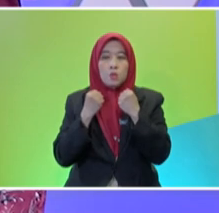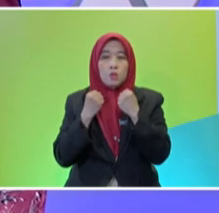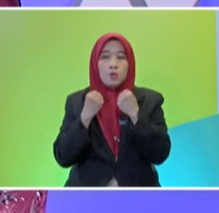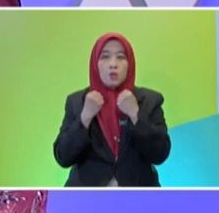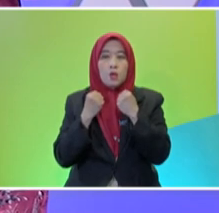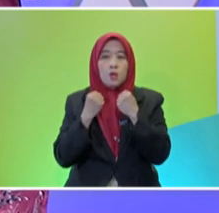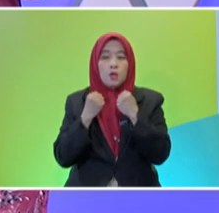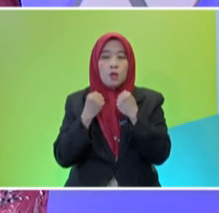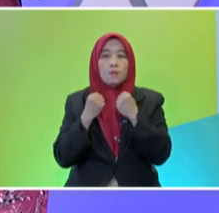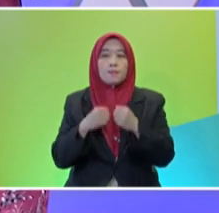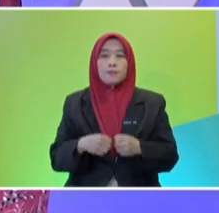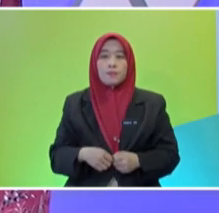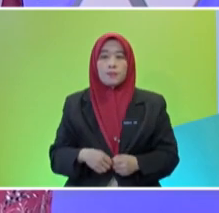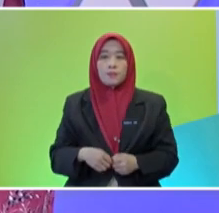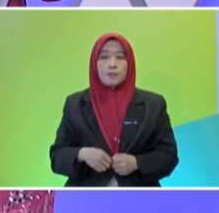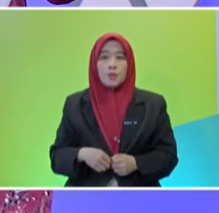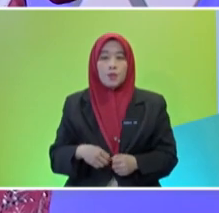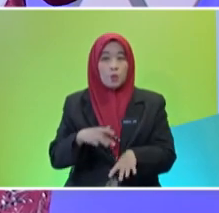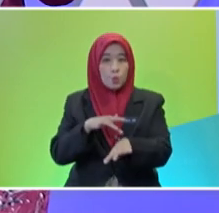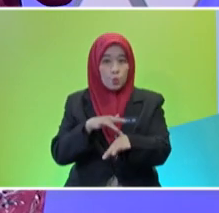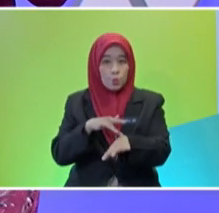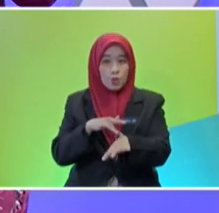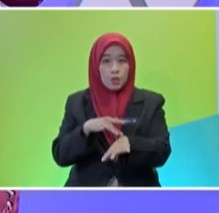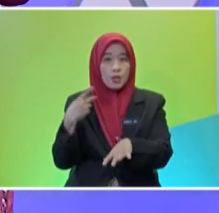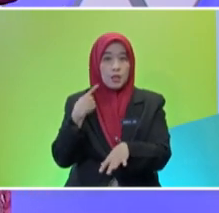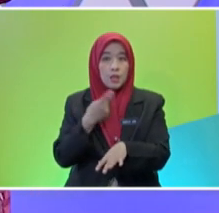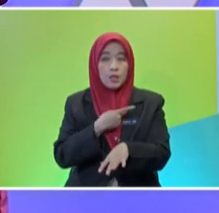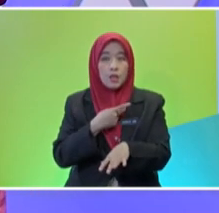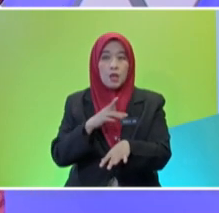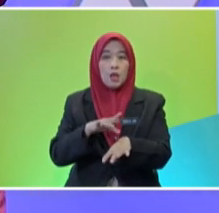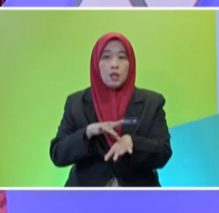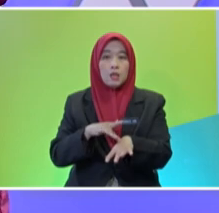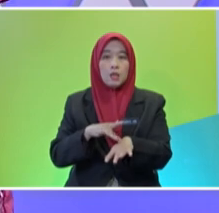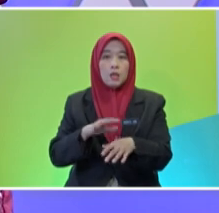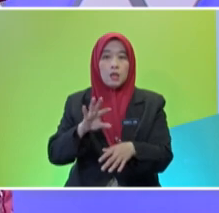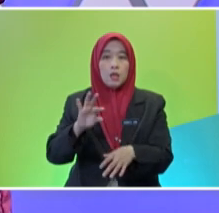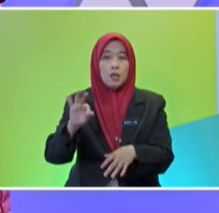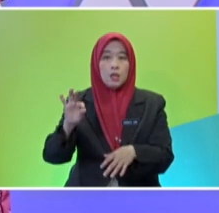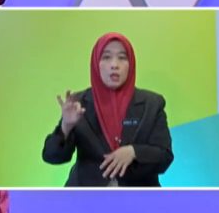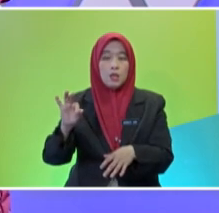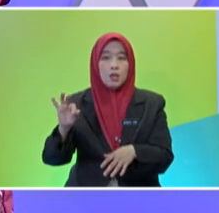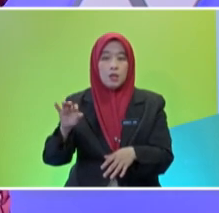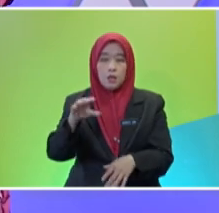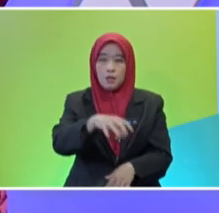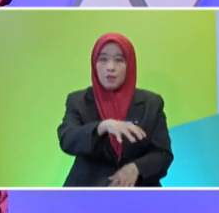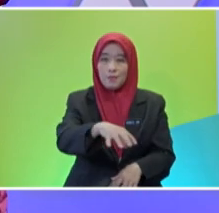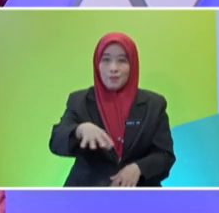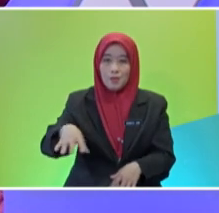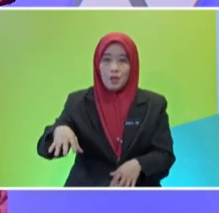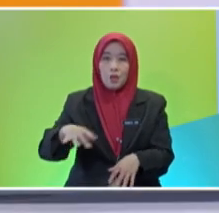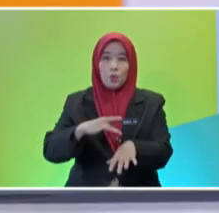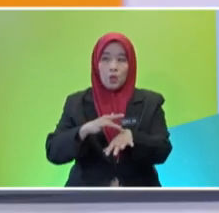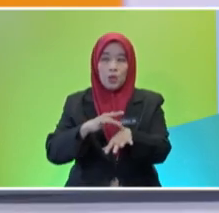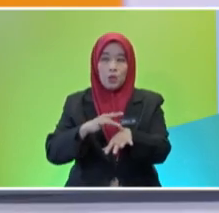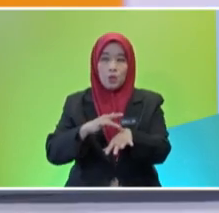Kulit ini terang. Kulit. Lepas tu kita rasa licin. Cuma sentuh licin. Kulit juga.